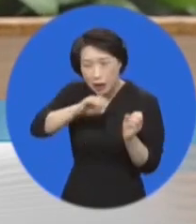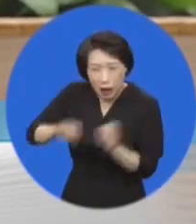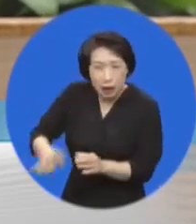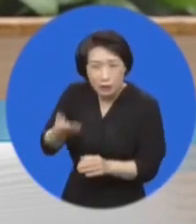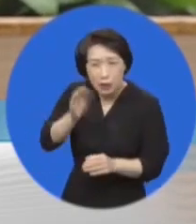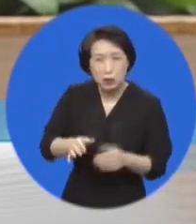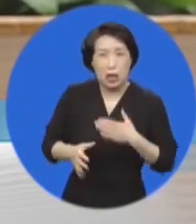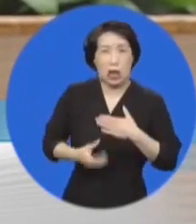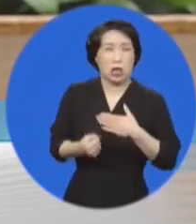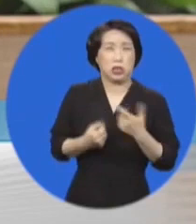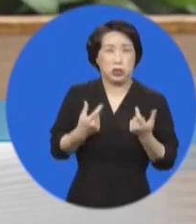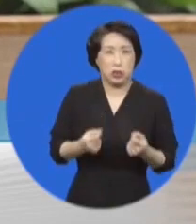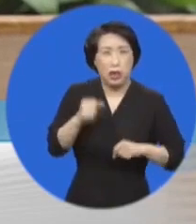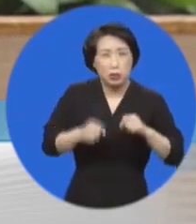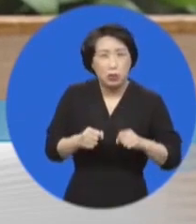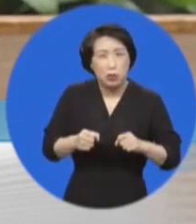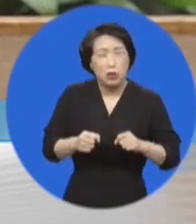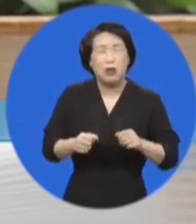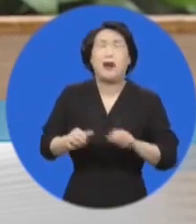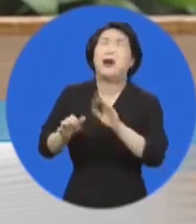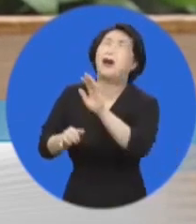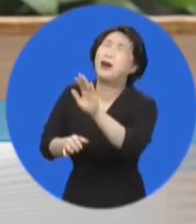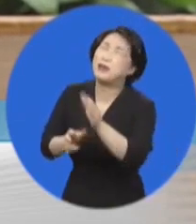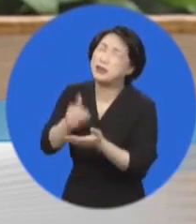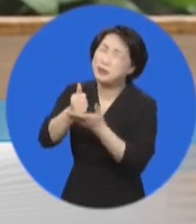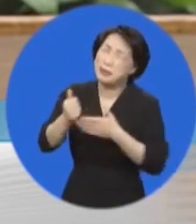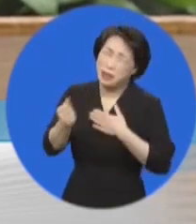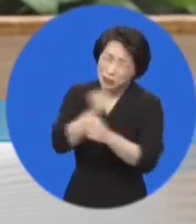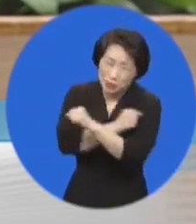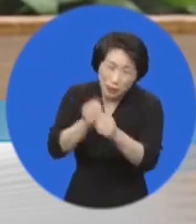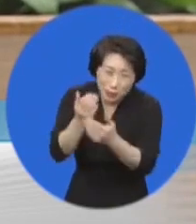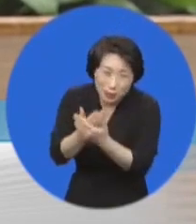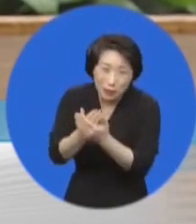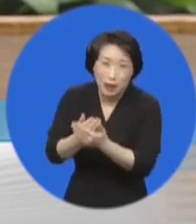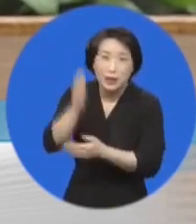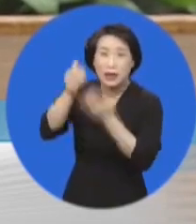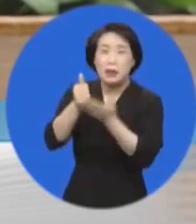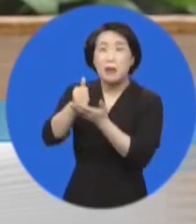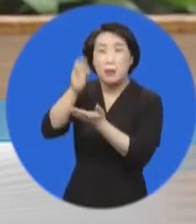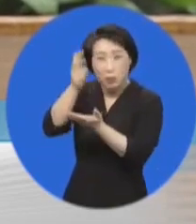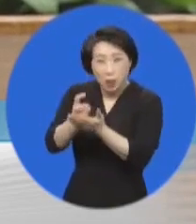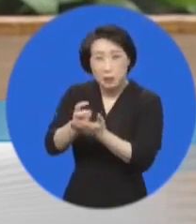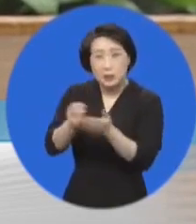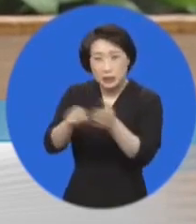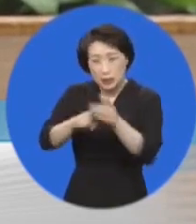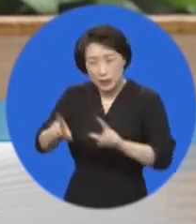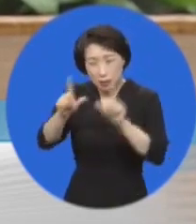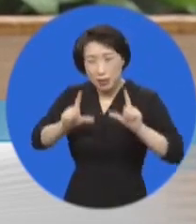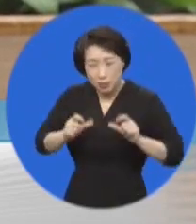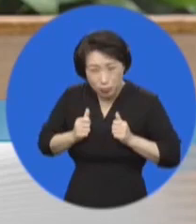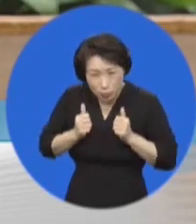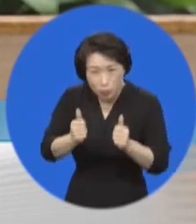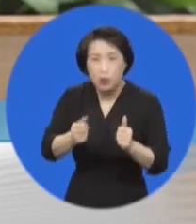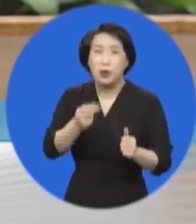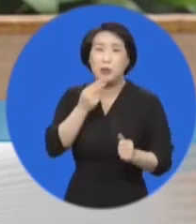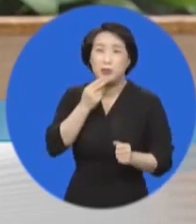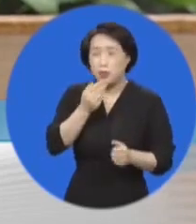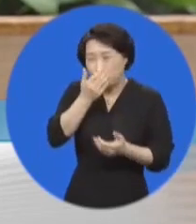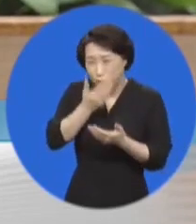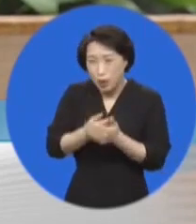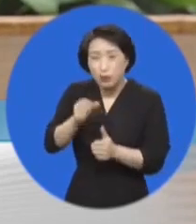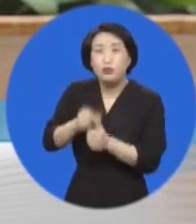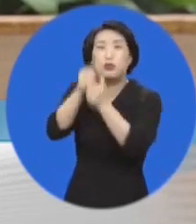척 합니까? 주여 나를 용서하소서. 하나님의 법대로 신앙생활하지 못하며